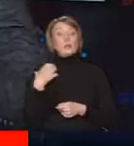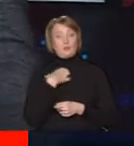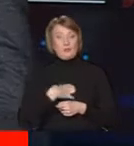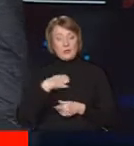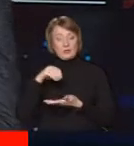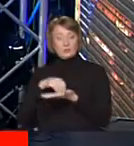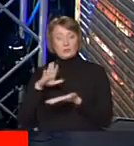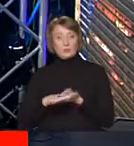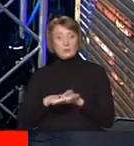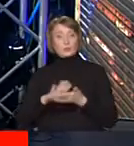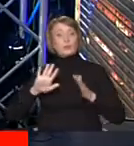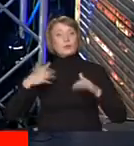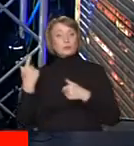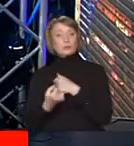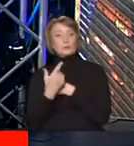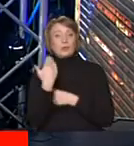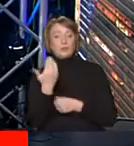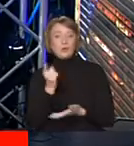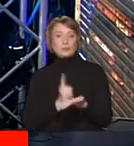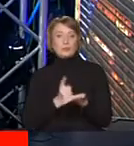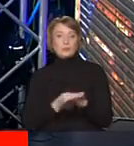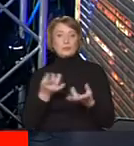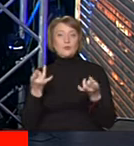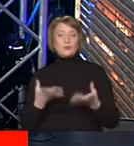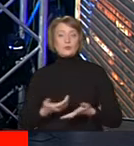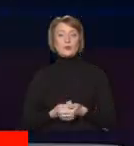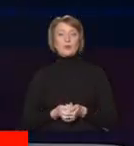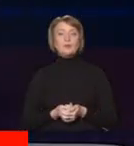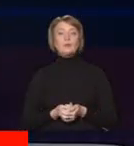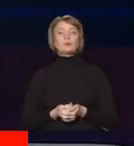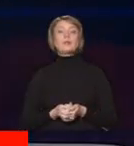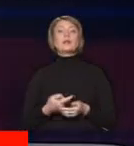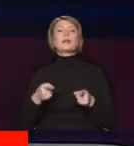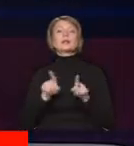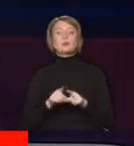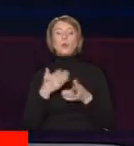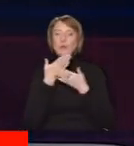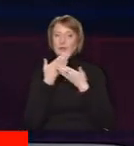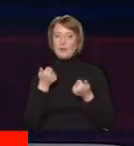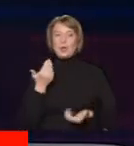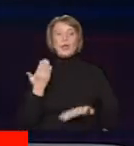якщо це десь вилізе, у нас був відеодоказ вашого спростування. Будь ласка. Абсолютно такого немає.